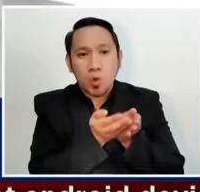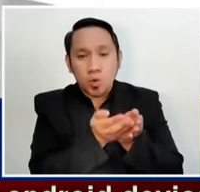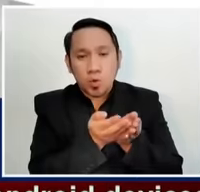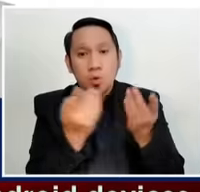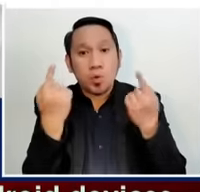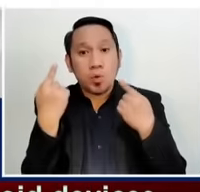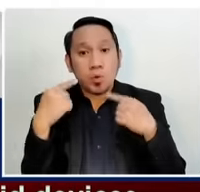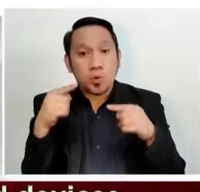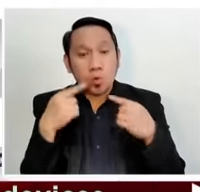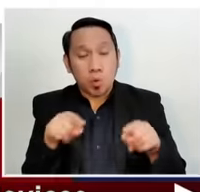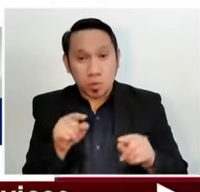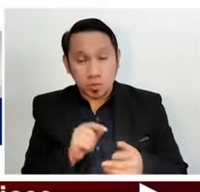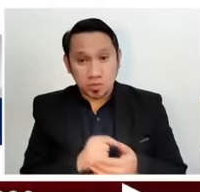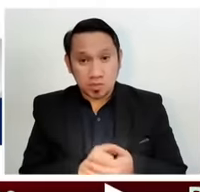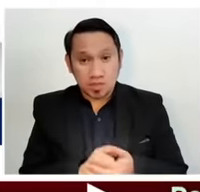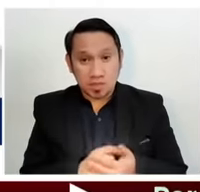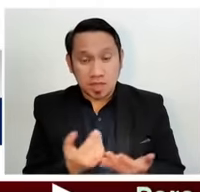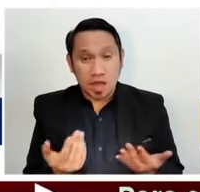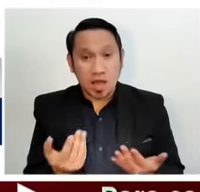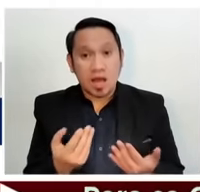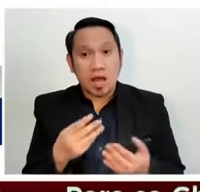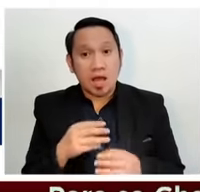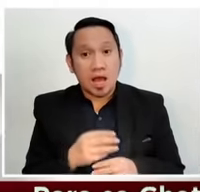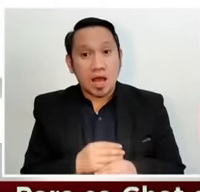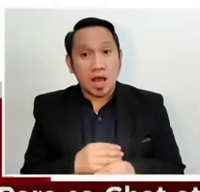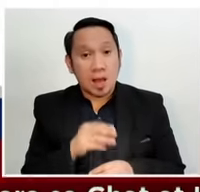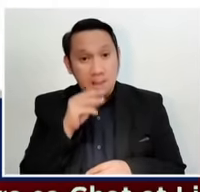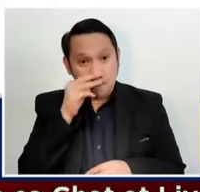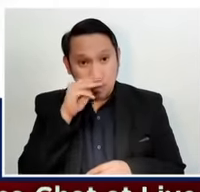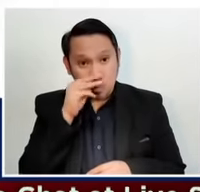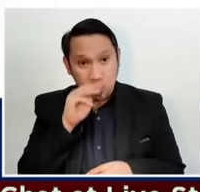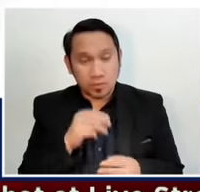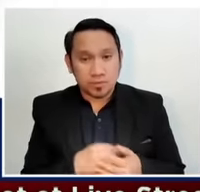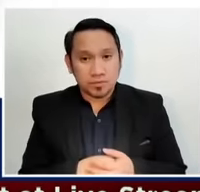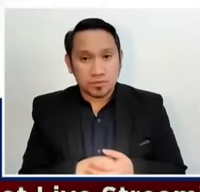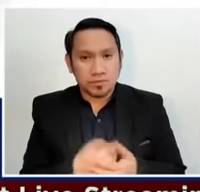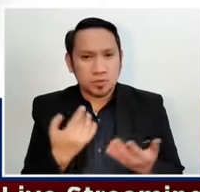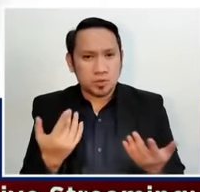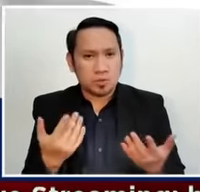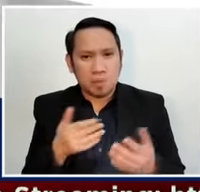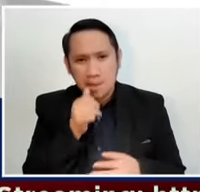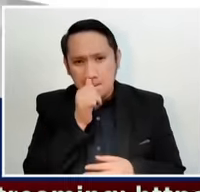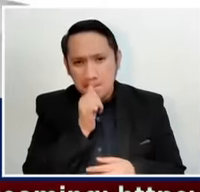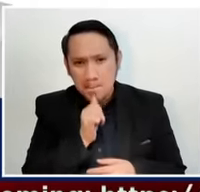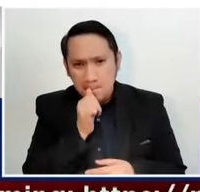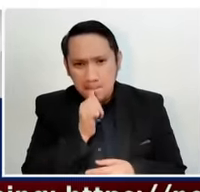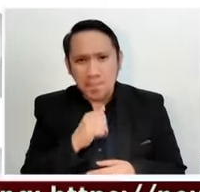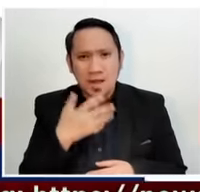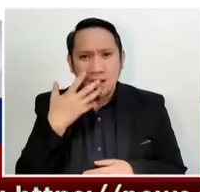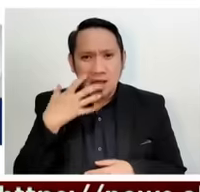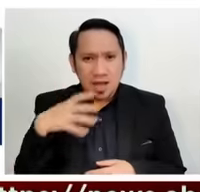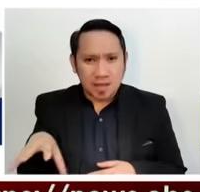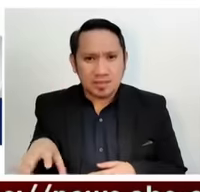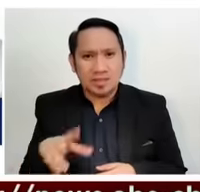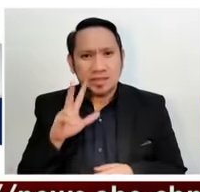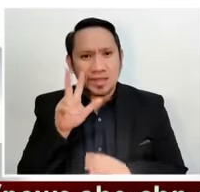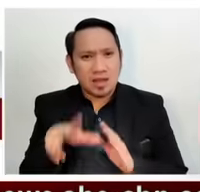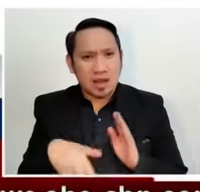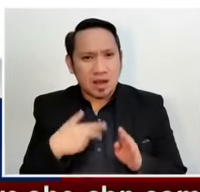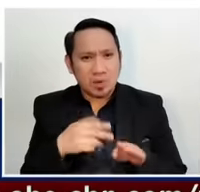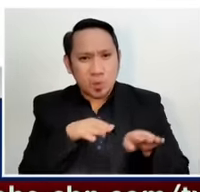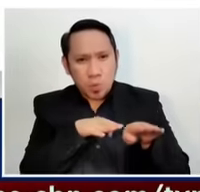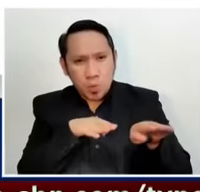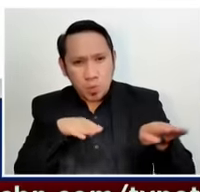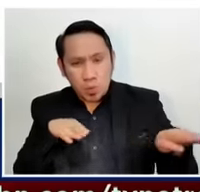lang ay mas mahabang pasensya sa tindi ng traffic, ang init, gutom. 3 oras na nakapila. Buhos man